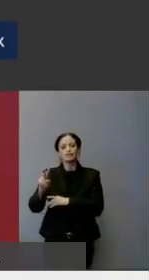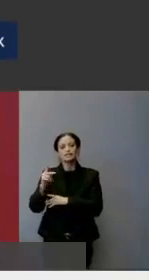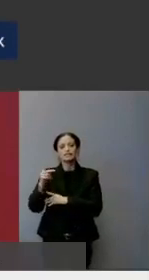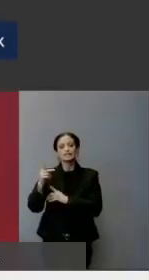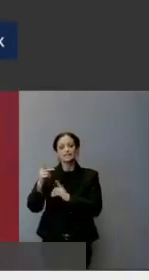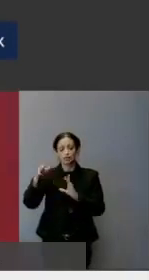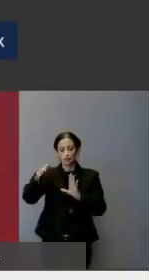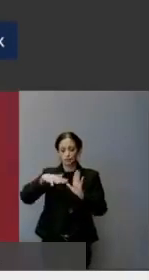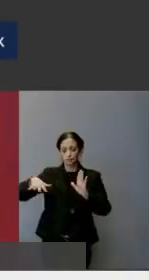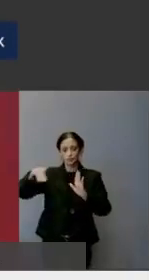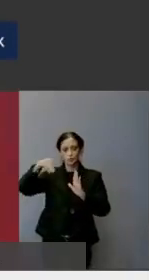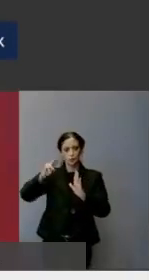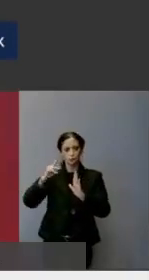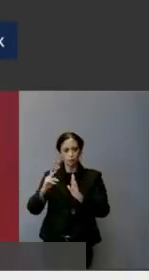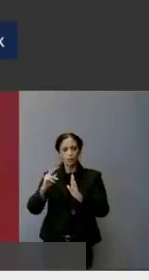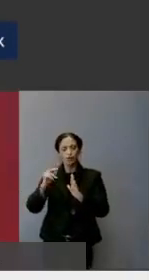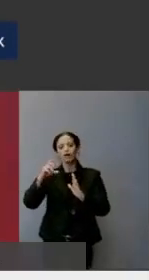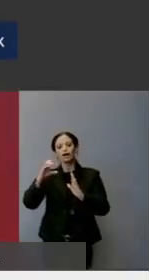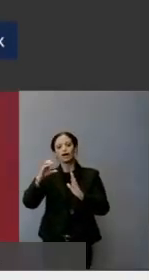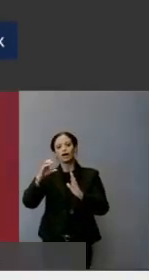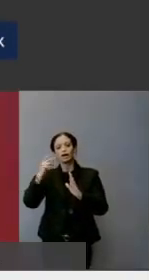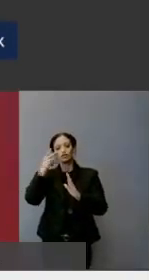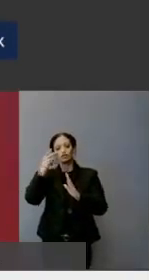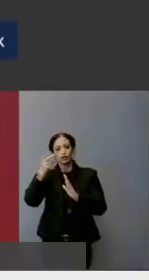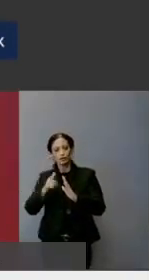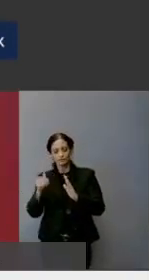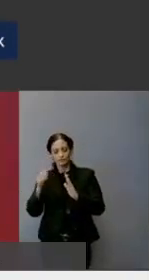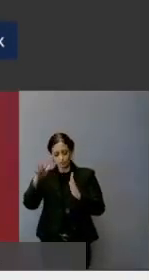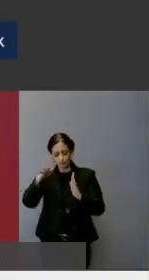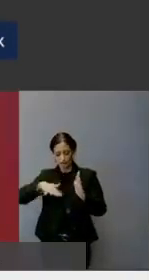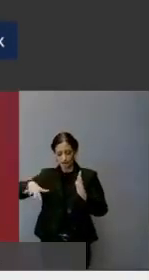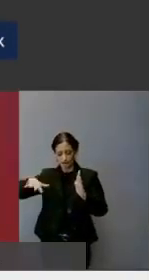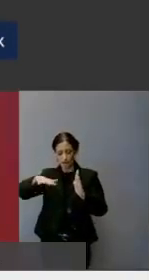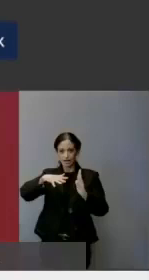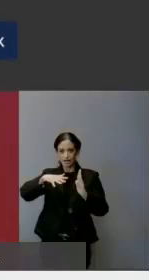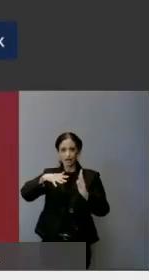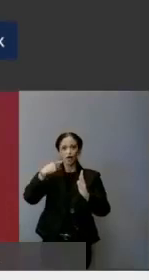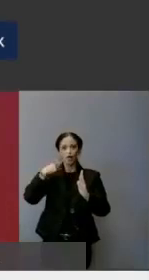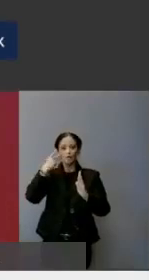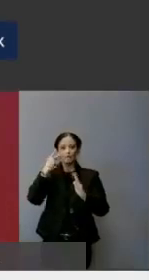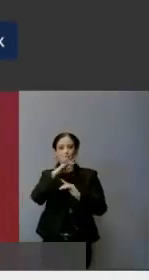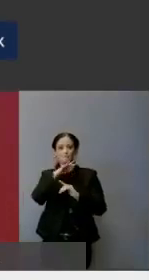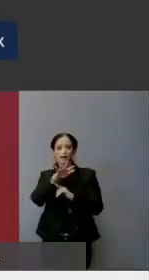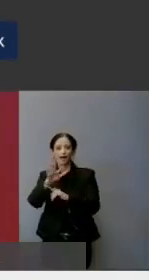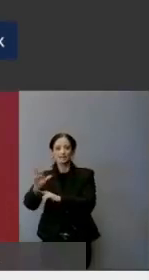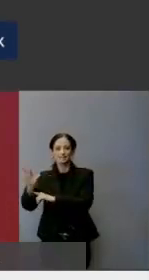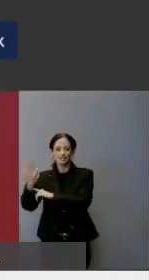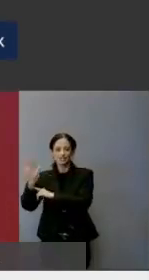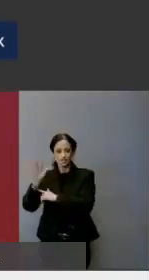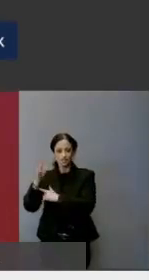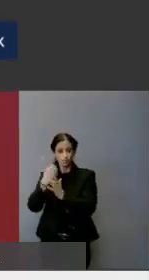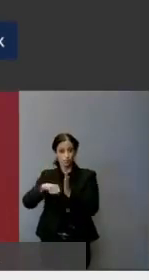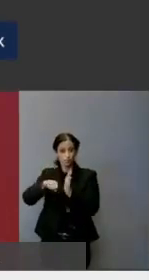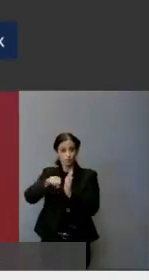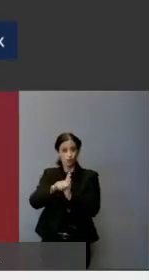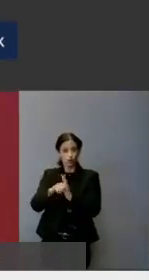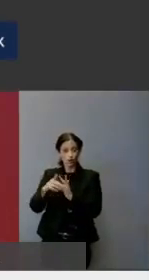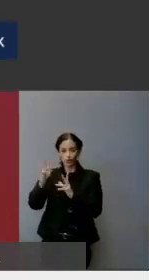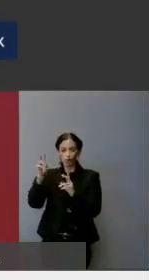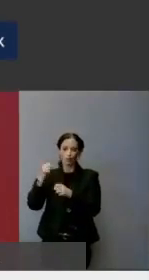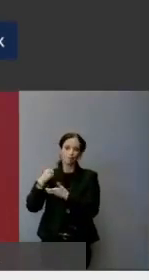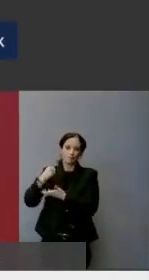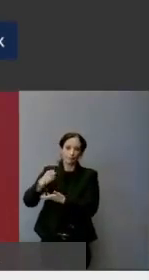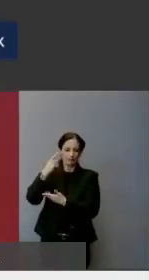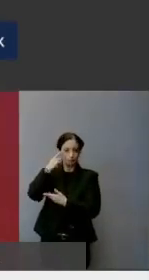puc una struttura che passa in un'area vincolata dal punto di vista paesaggistico storico e patrimoniale come pensate di